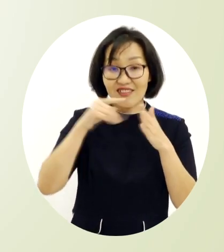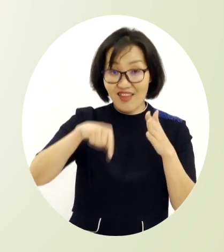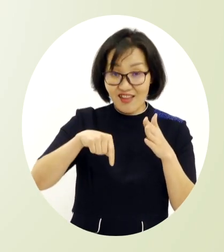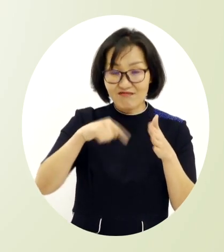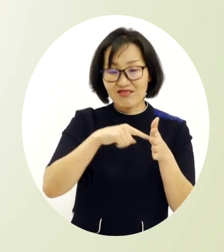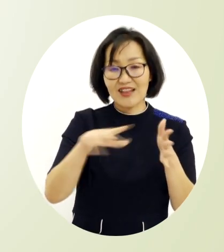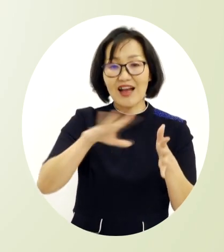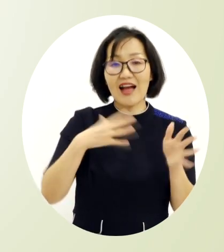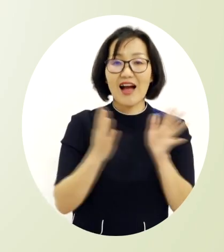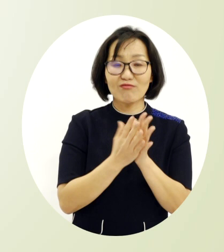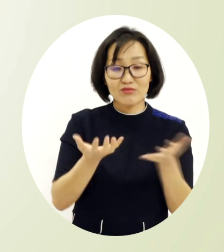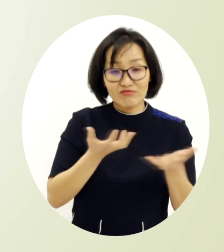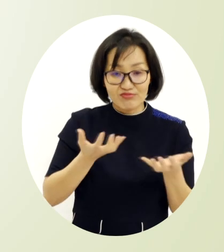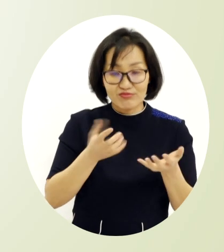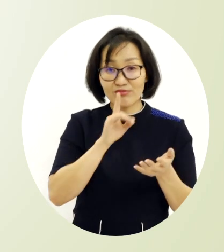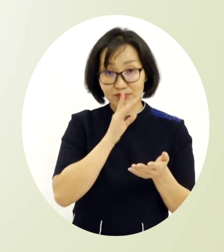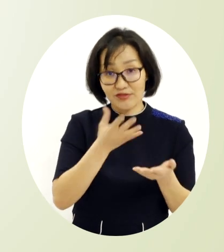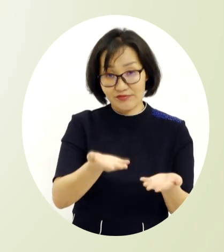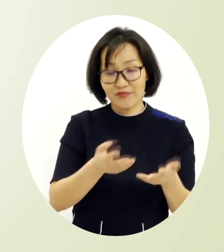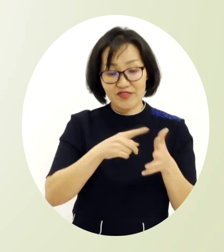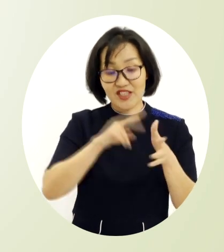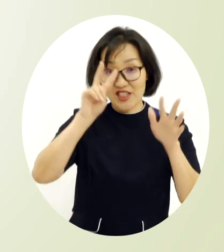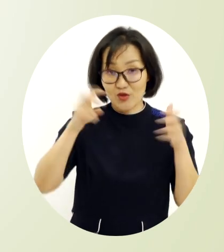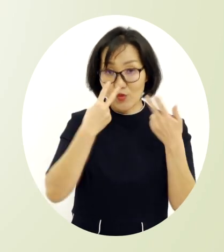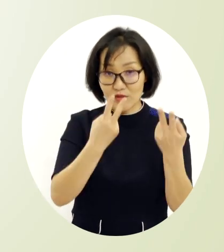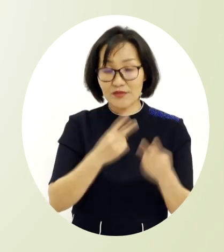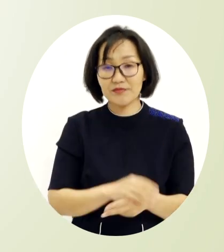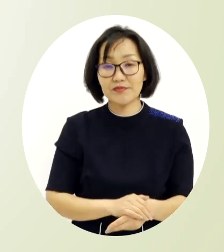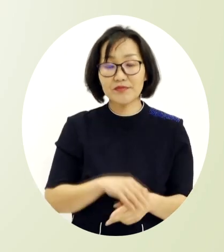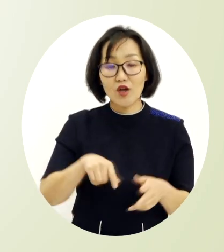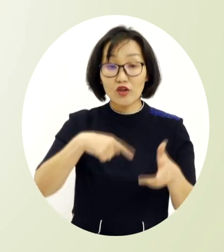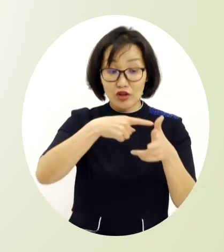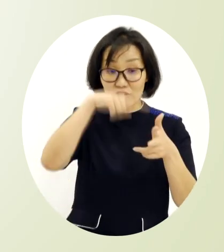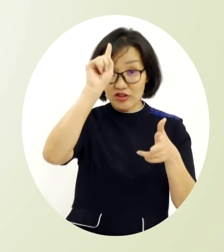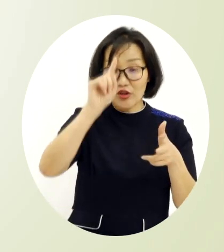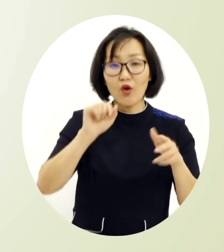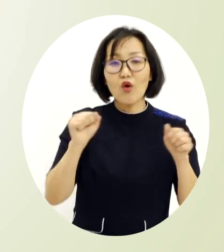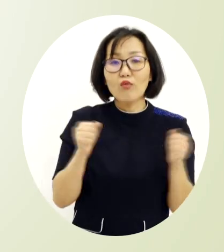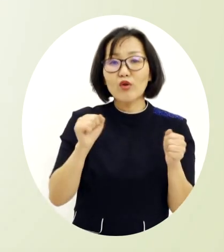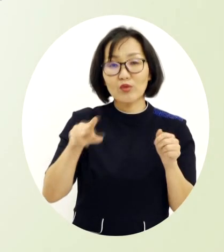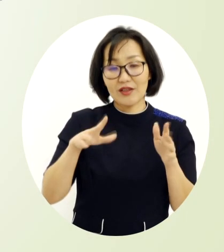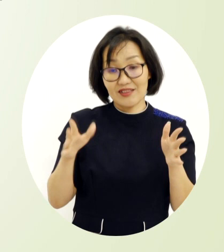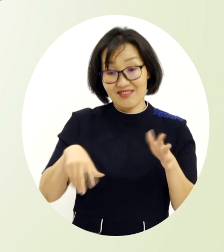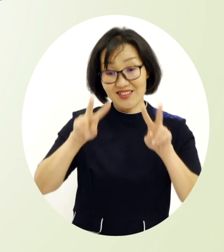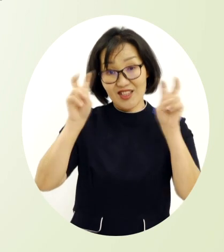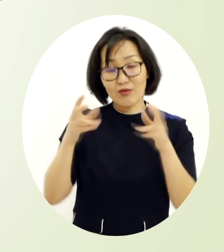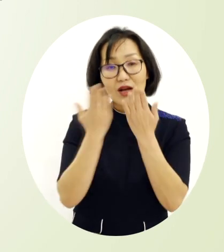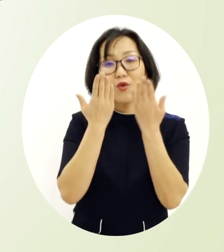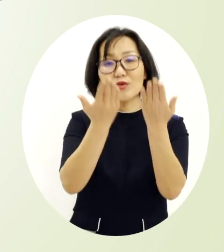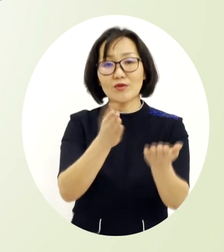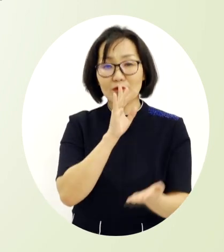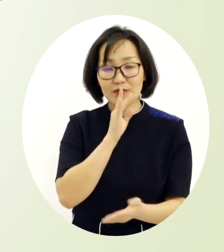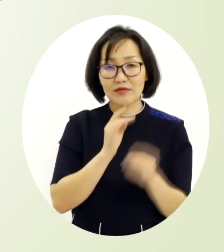хамтдаа ажиллана. Одоо бүгдээрээ 1-р хэсэг өвлийн өдөр гэсэн эхийг хамтдаа